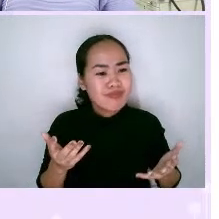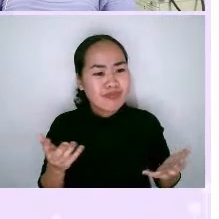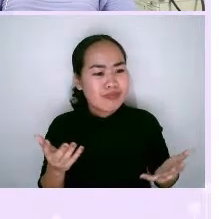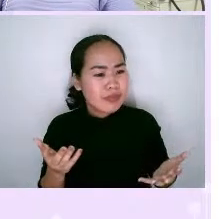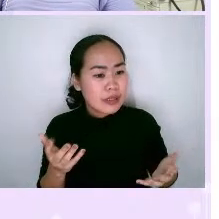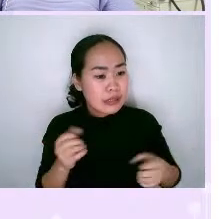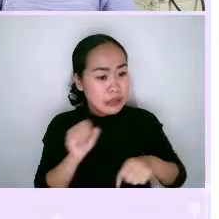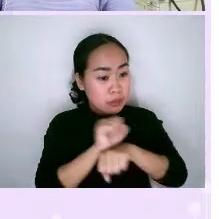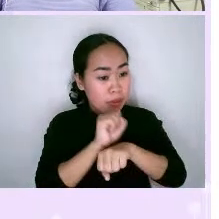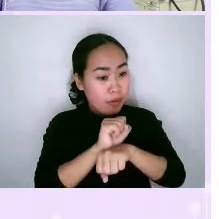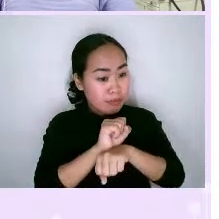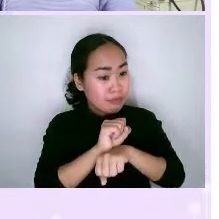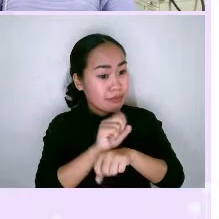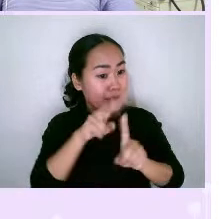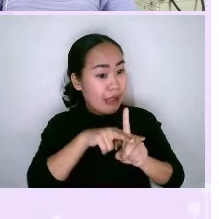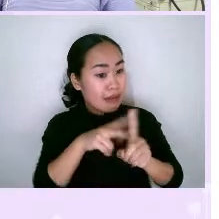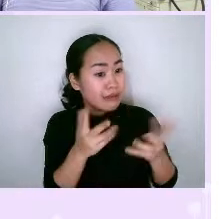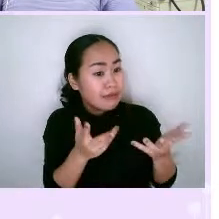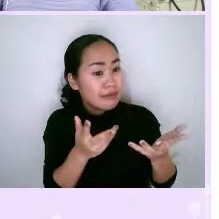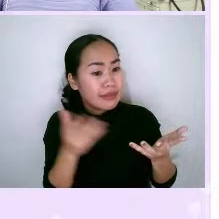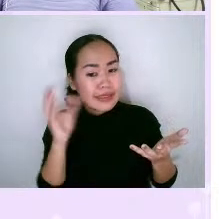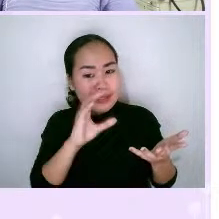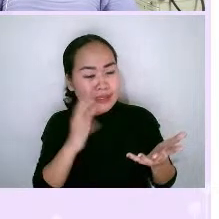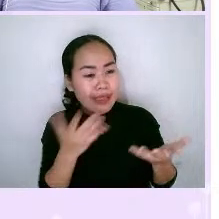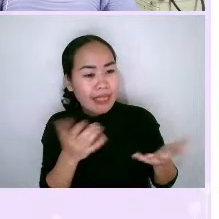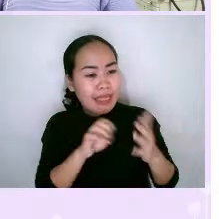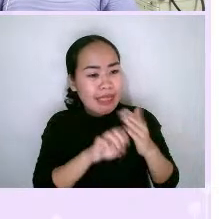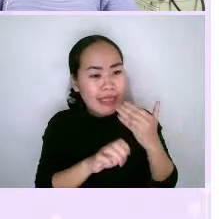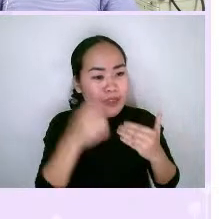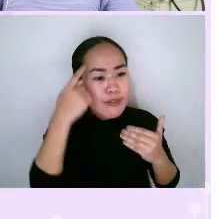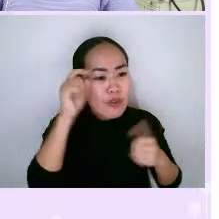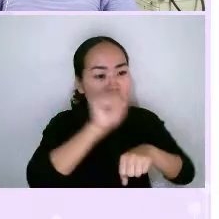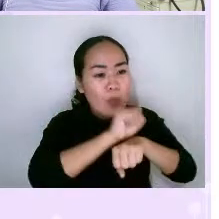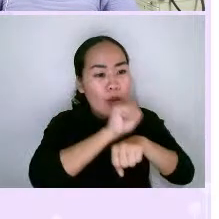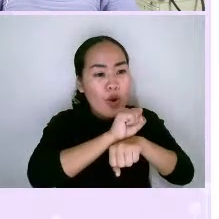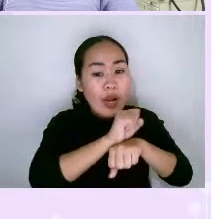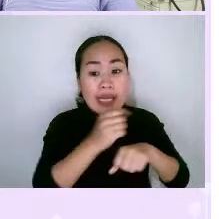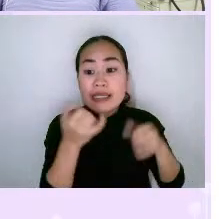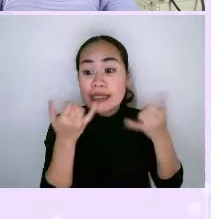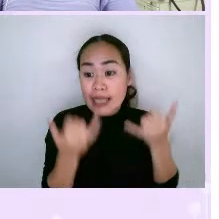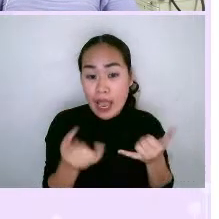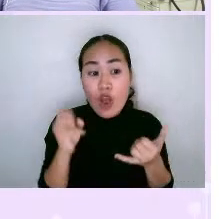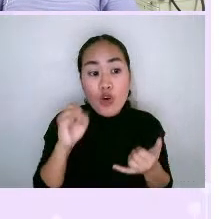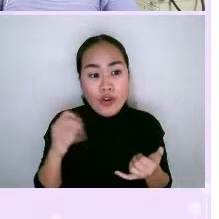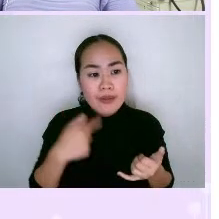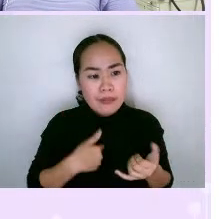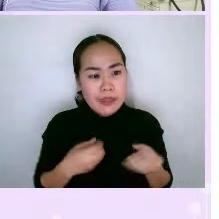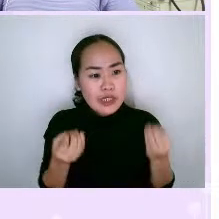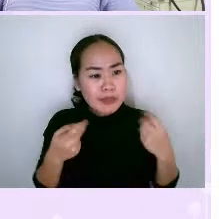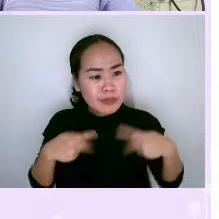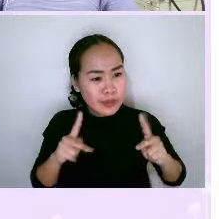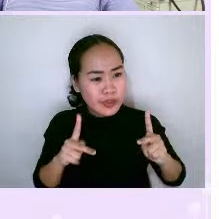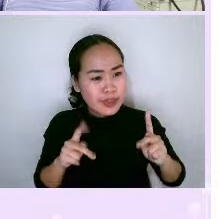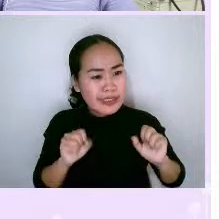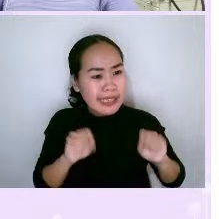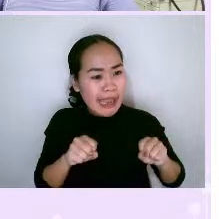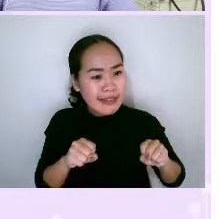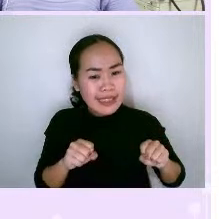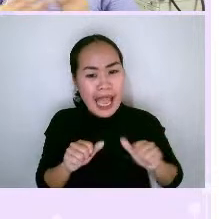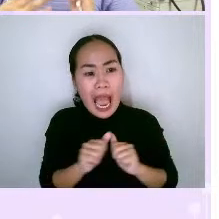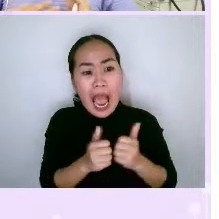po ay meron ng pagkakataon na makapagtrabaho, ang susunod pong hamon sa atin ay tayo ay